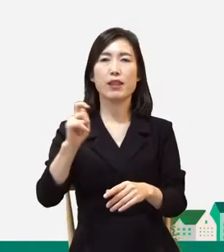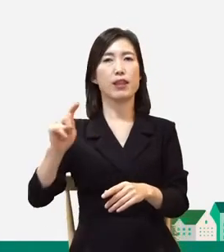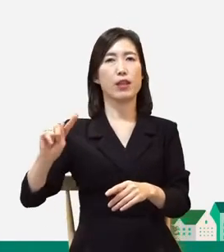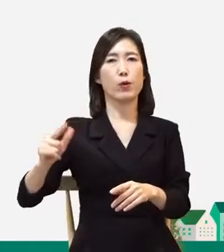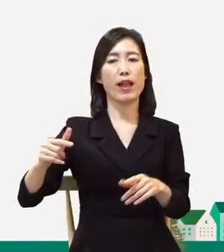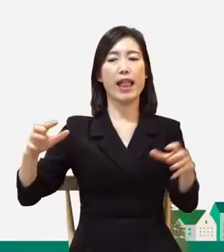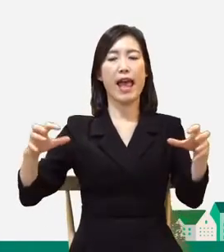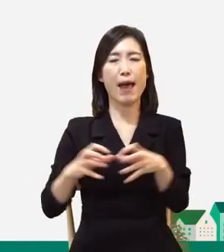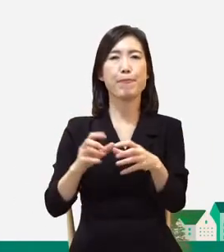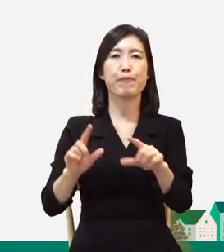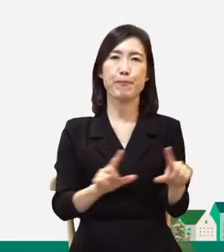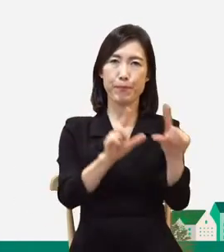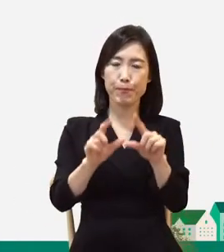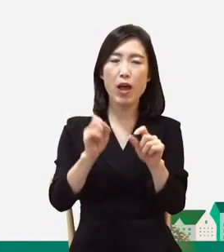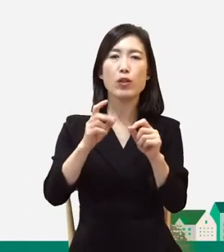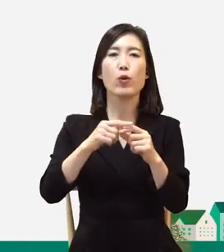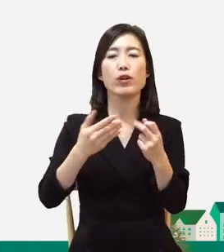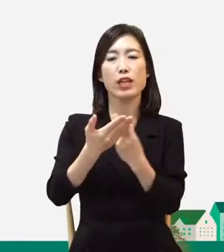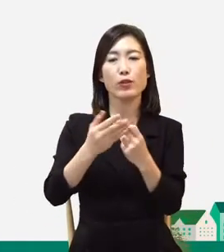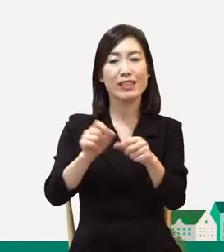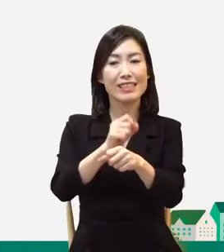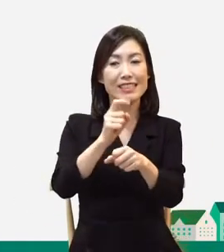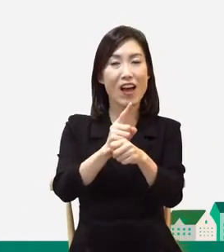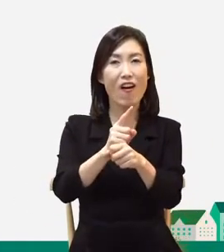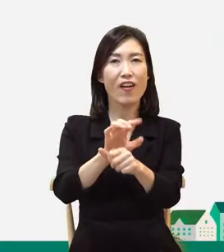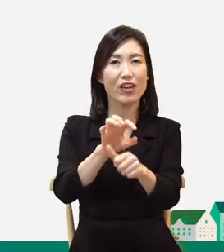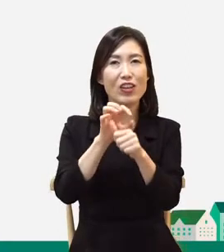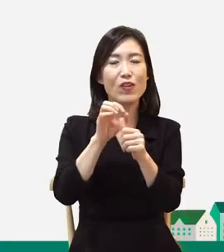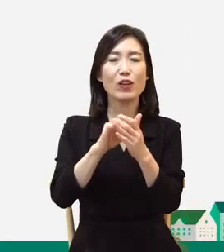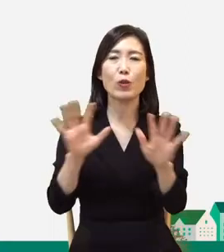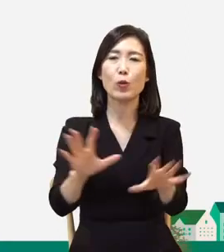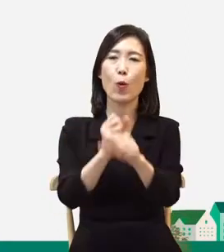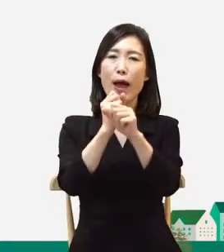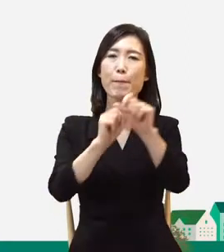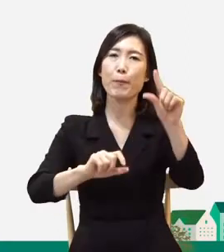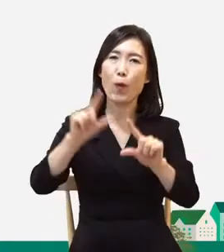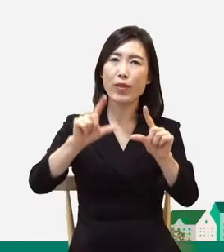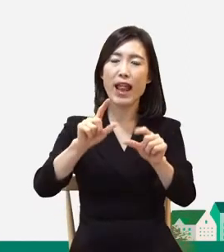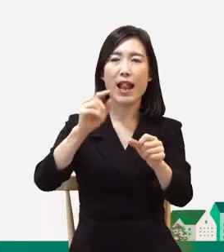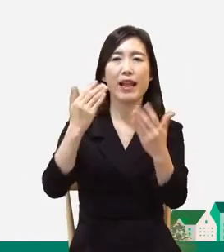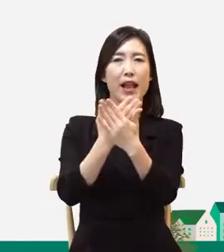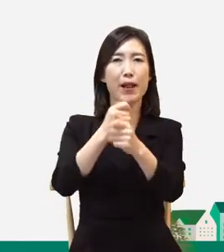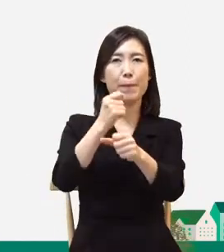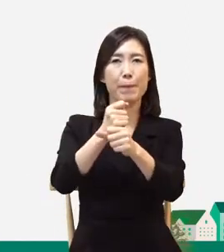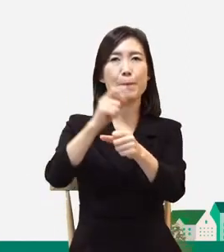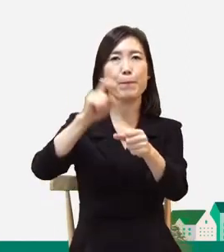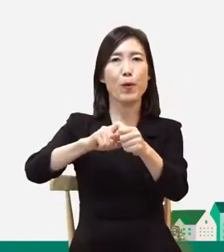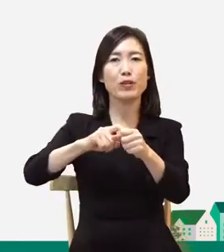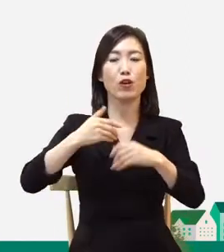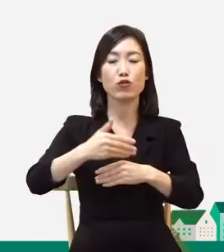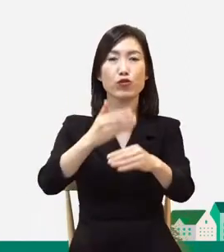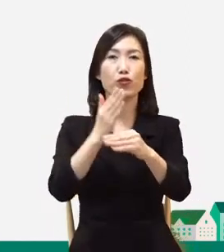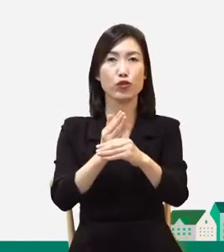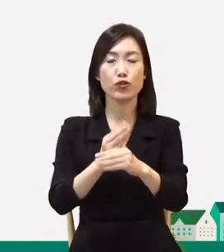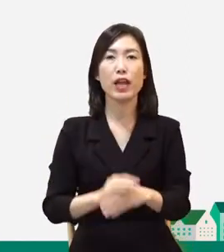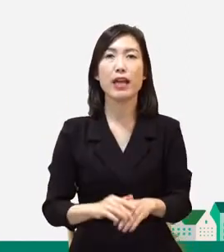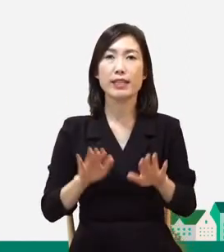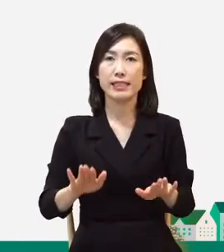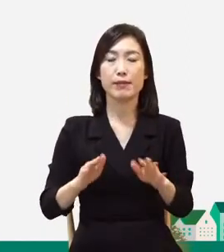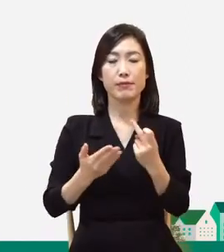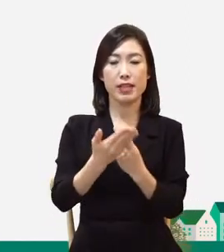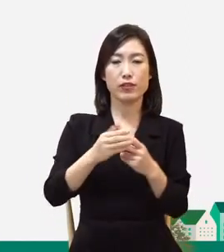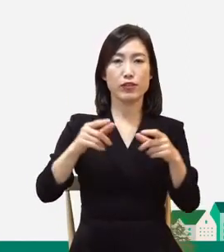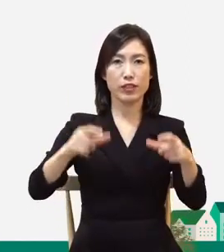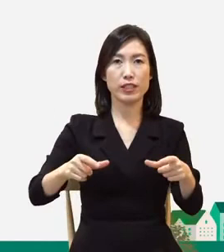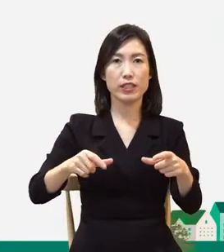제공, 제주의 특색을 살린 지속가능한 제주형 통합돌봄 모델 개발을 목표로 하고 있고, 현재